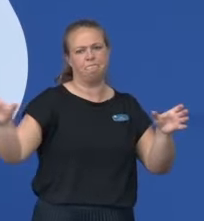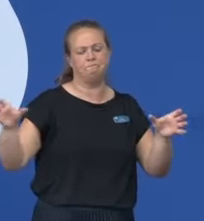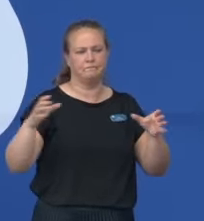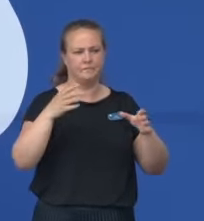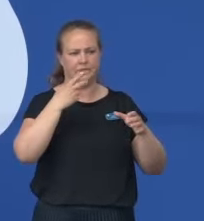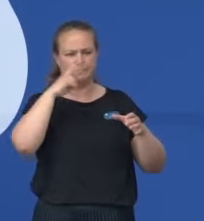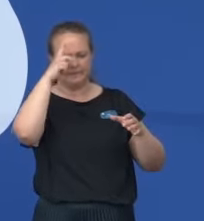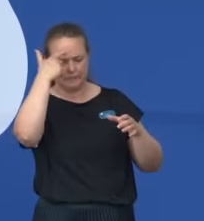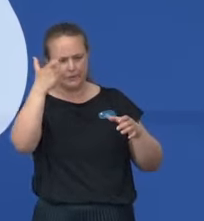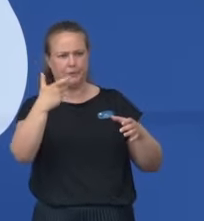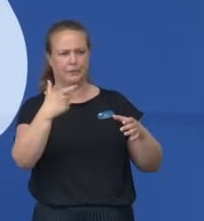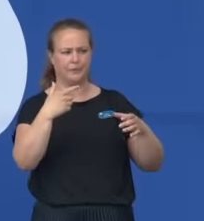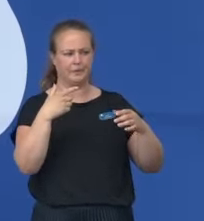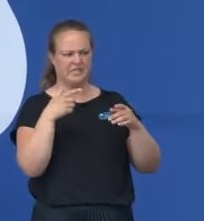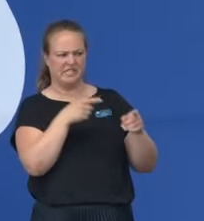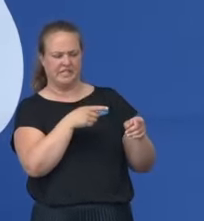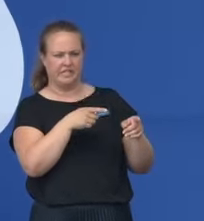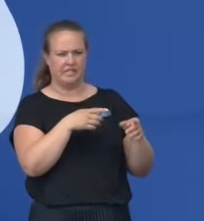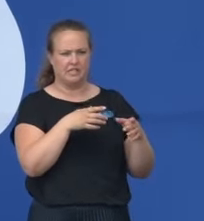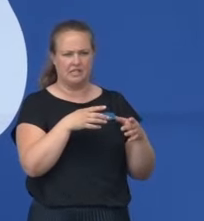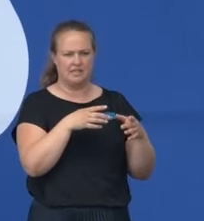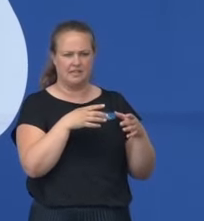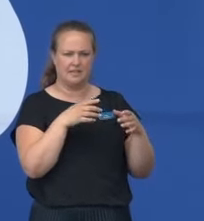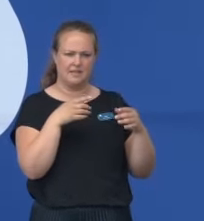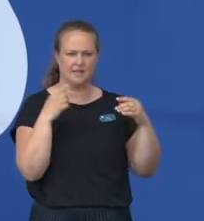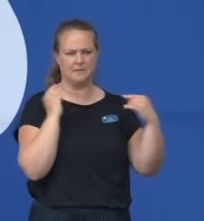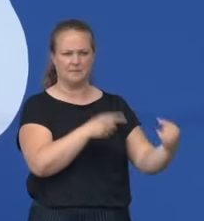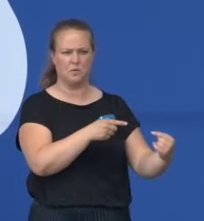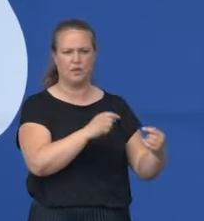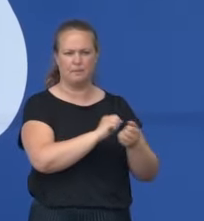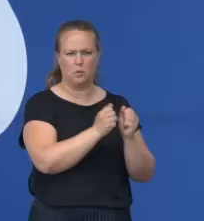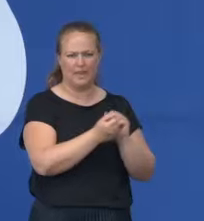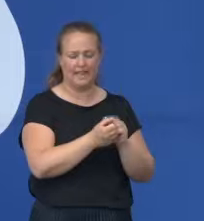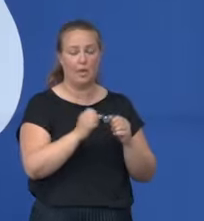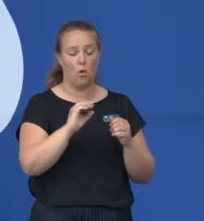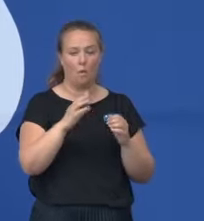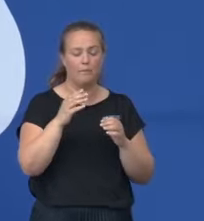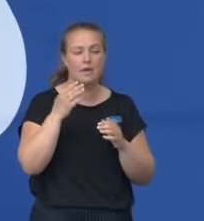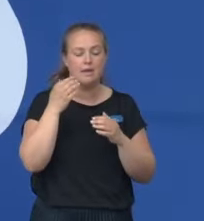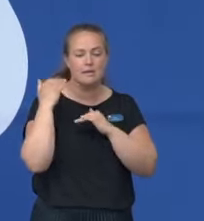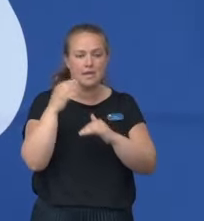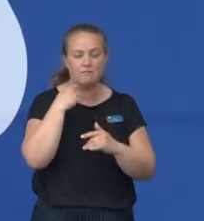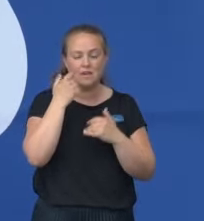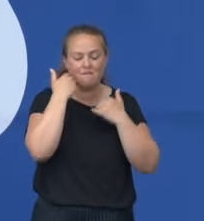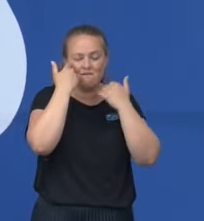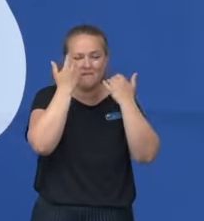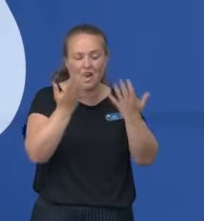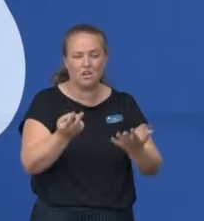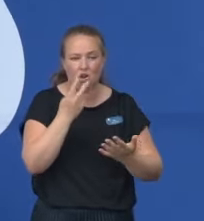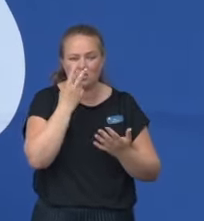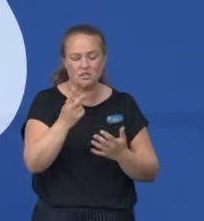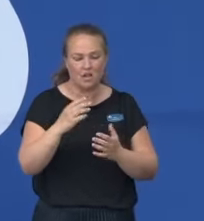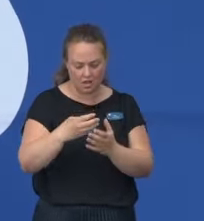att blir man matad med det budskapet varje dag i sociala medier, det är inte så jättekonstigt att man inte har jättehög tilltro